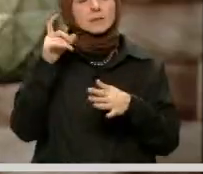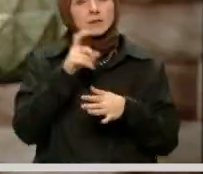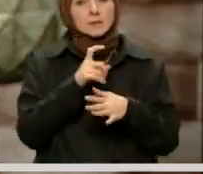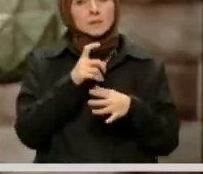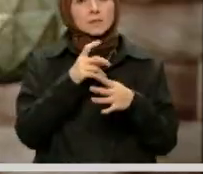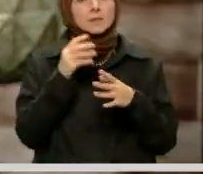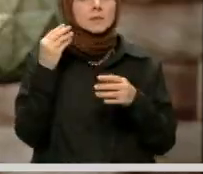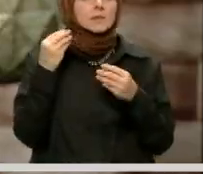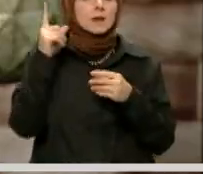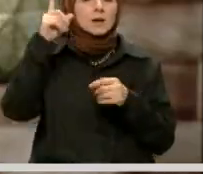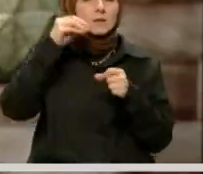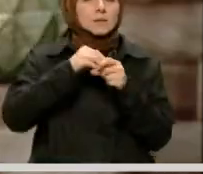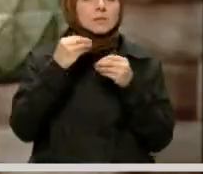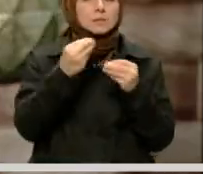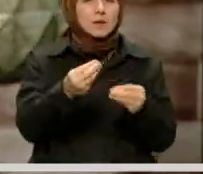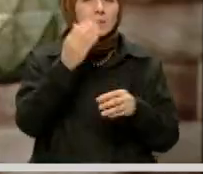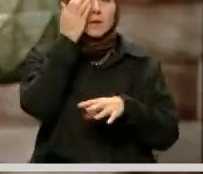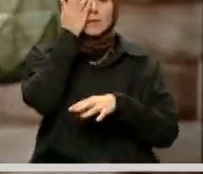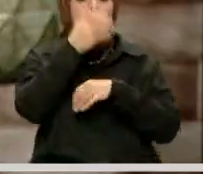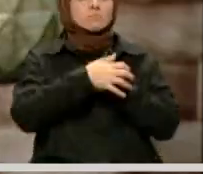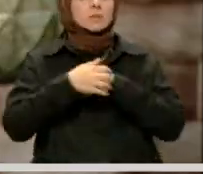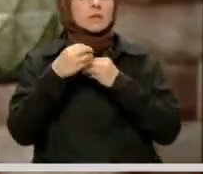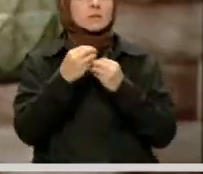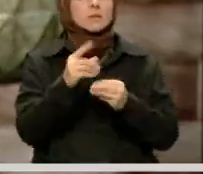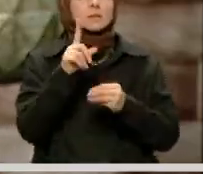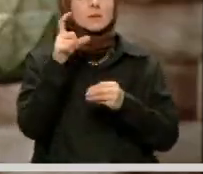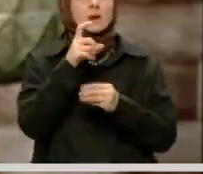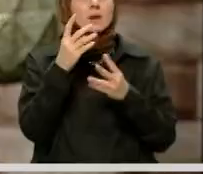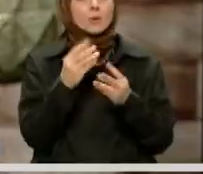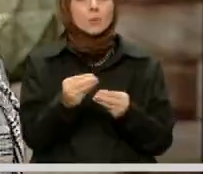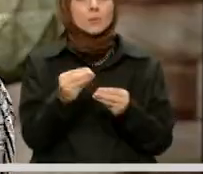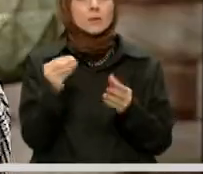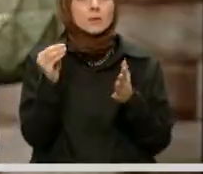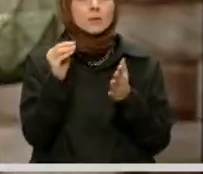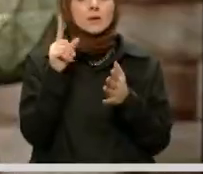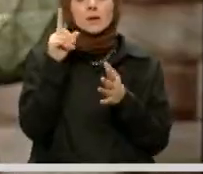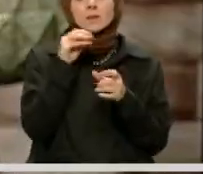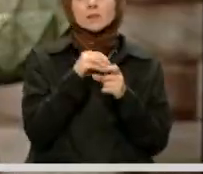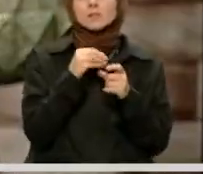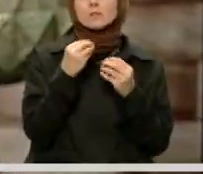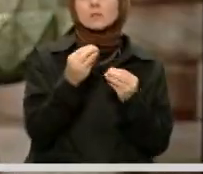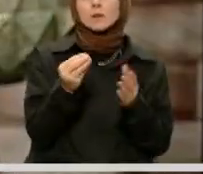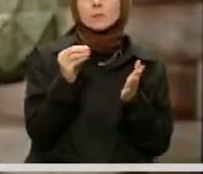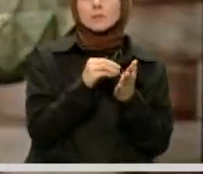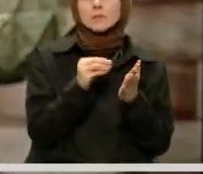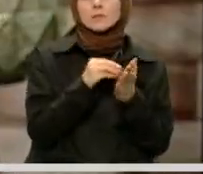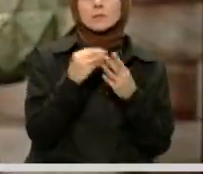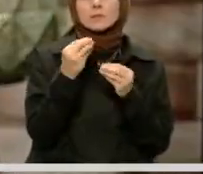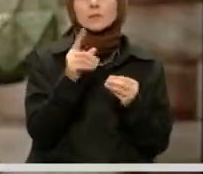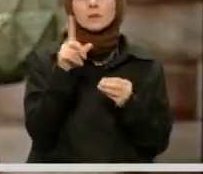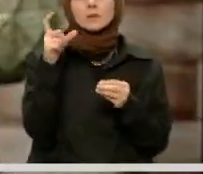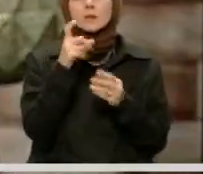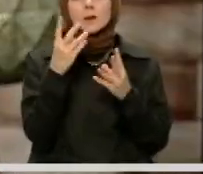ayıdır. Bunu hep söylüyoruz. Zekat ayıdır. Fitrelerin verildiği aydır. Sadakaların böyle sağanak sağanak verildiği aydır